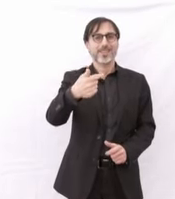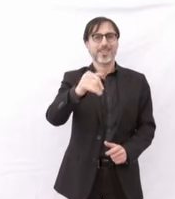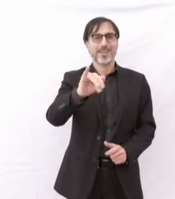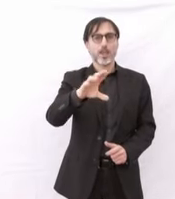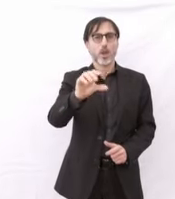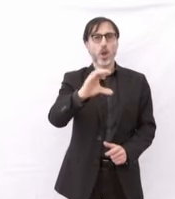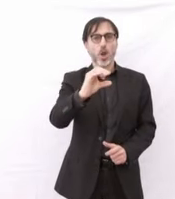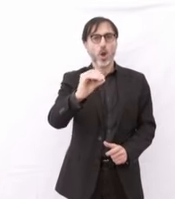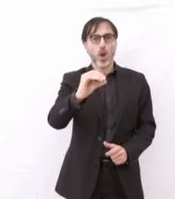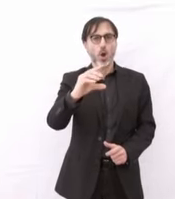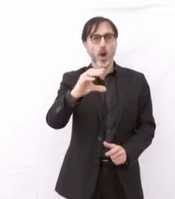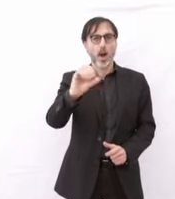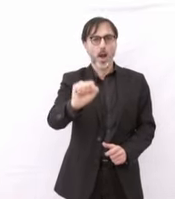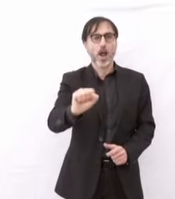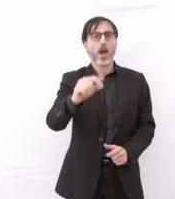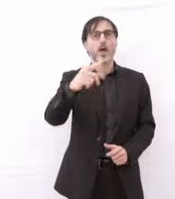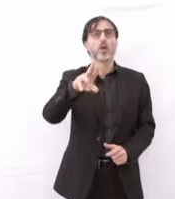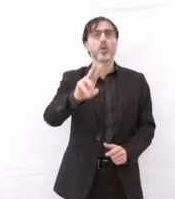Annalisa Durante,